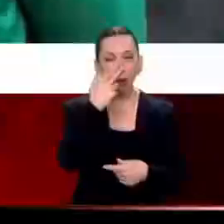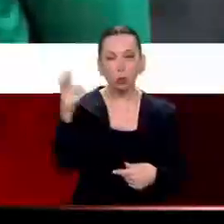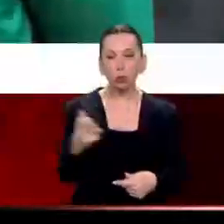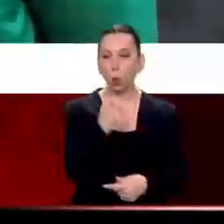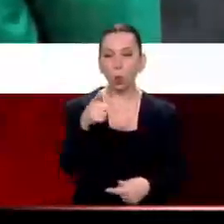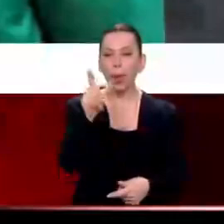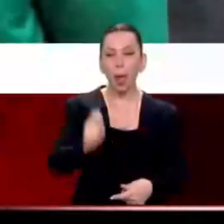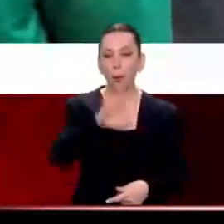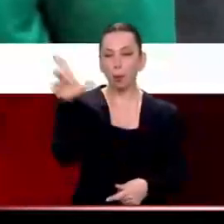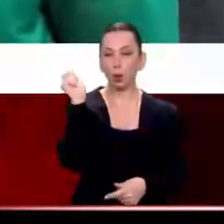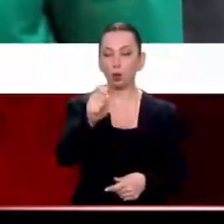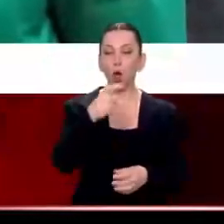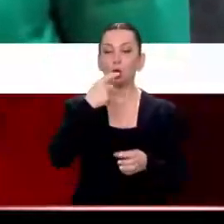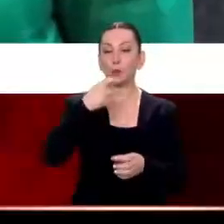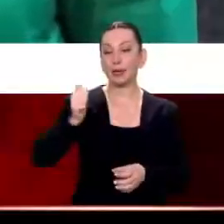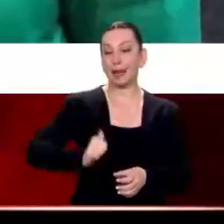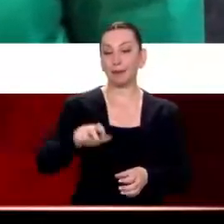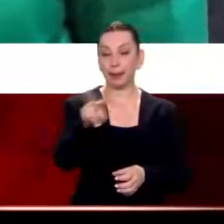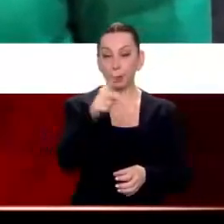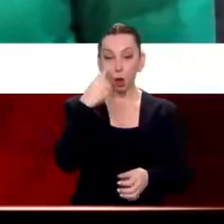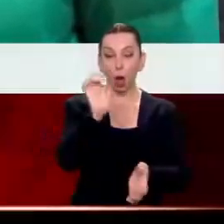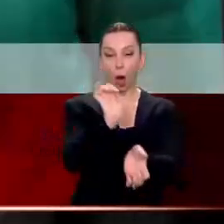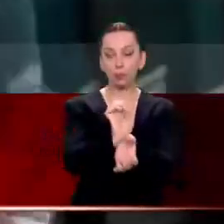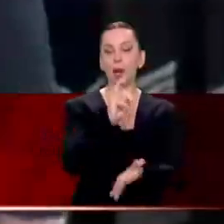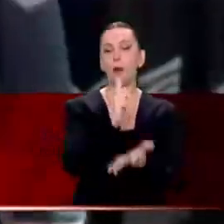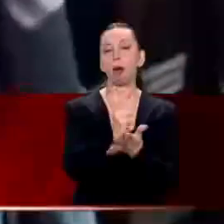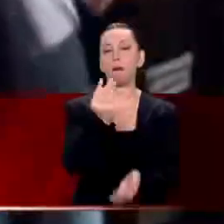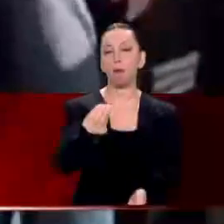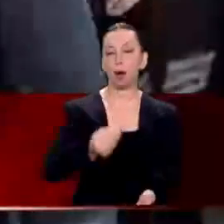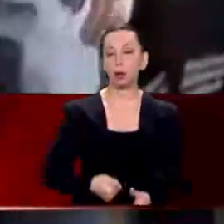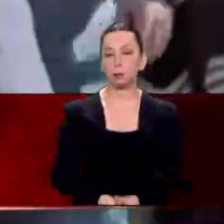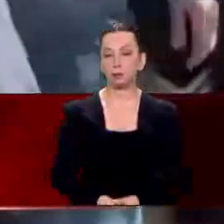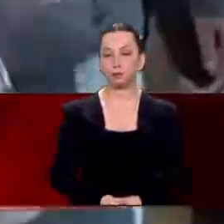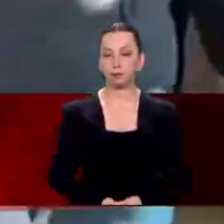dolandırdığını söyleyin. Soruşturma savcısı fenomen çift hakkında tutuklama talep etti.